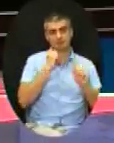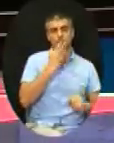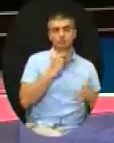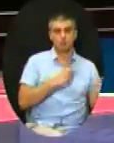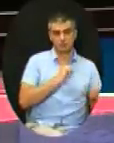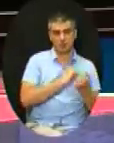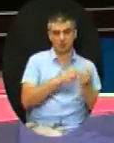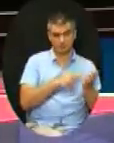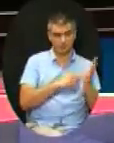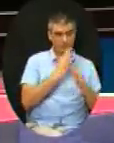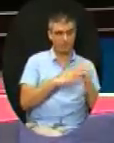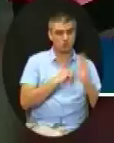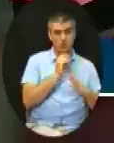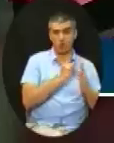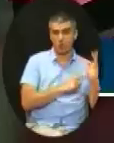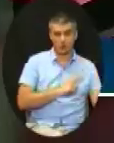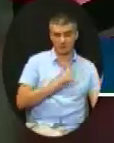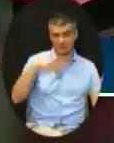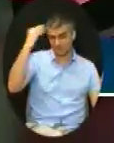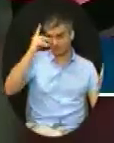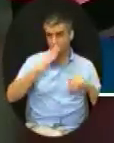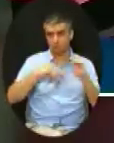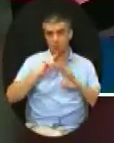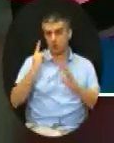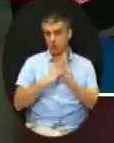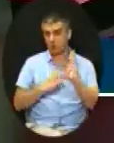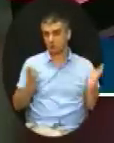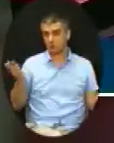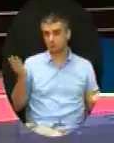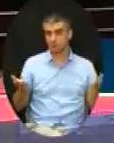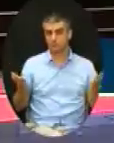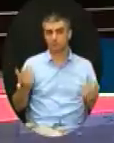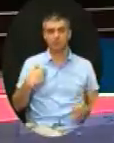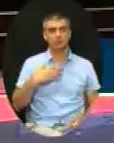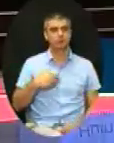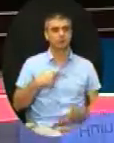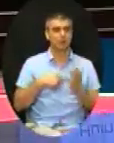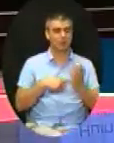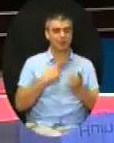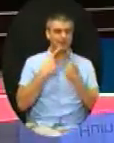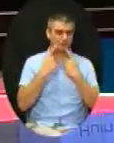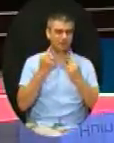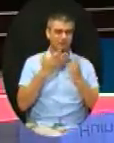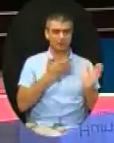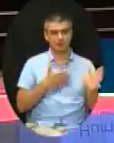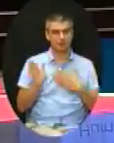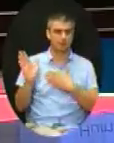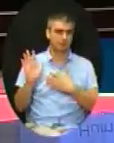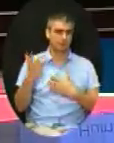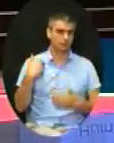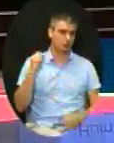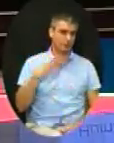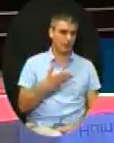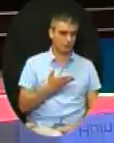יהודים שהורסים להם כי הם בנו שלא כחוק לבין פלסטינים שבנו שלא כחוק? קודם כל אני רוצה להראות, הדיון קצת תלך מהכיוון שבאנו